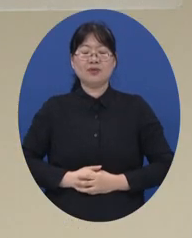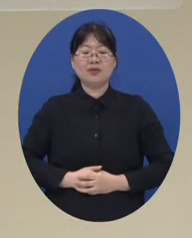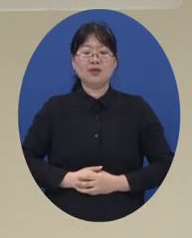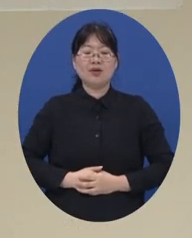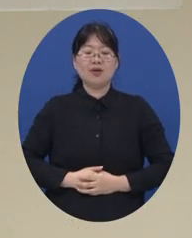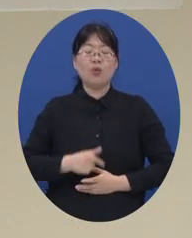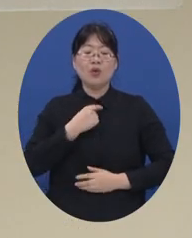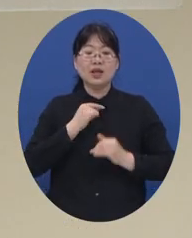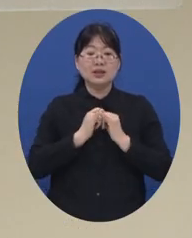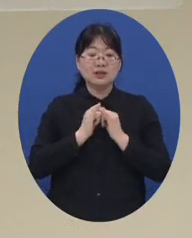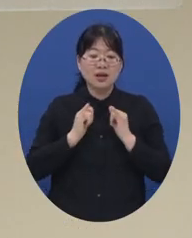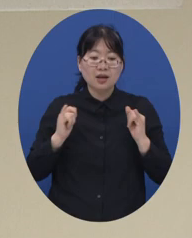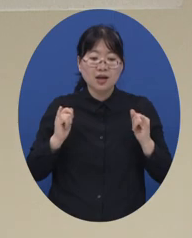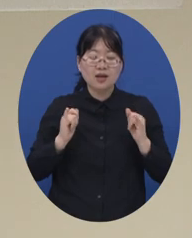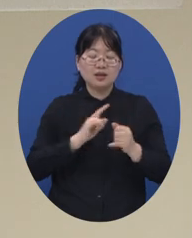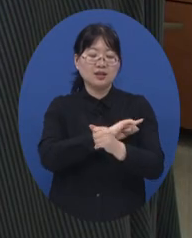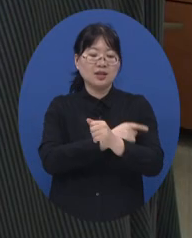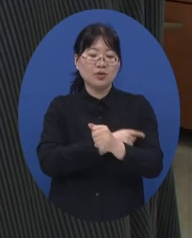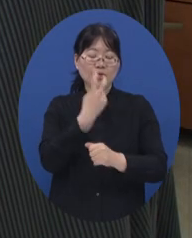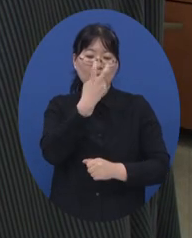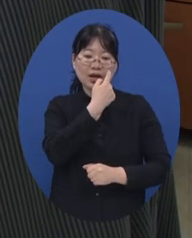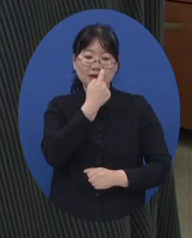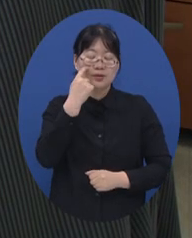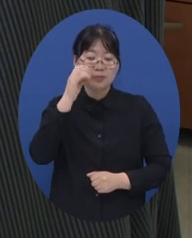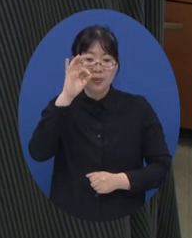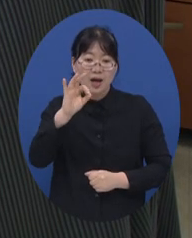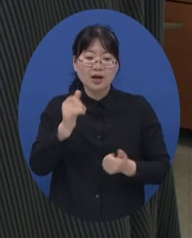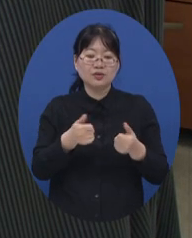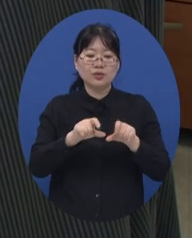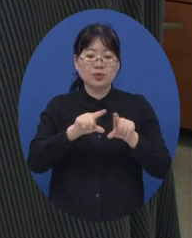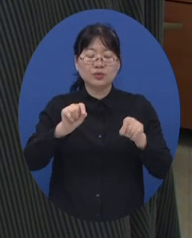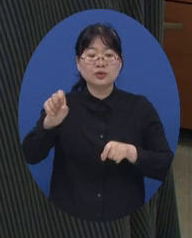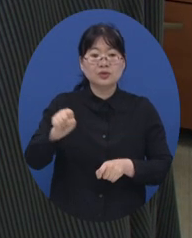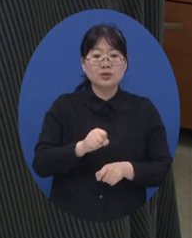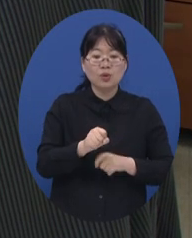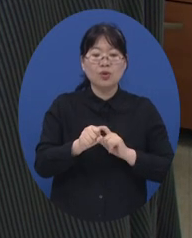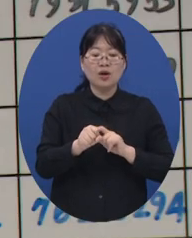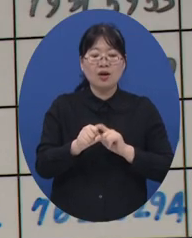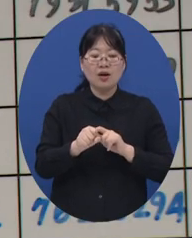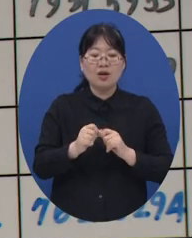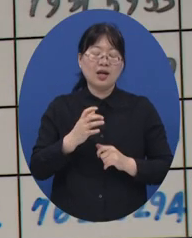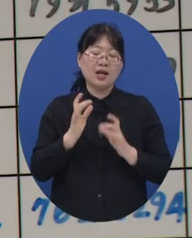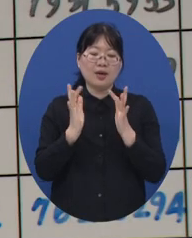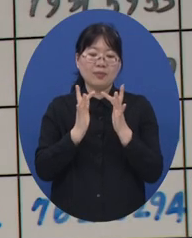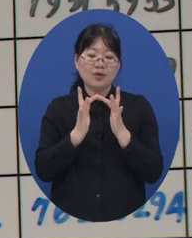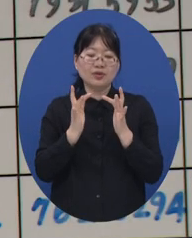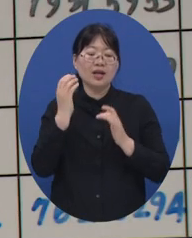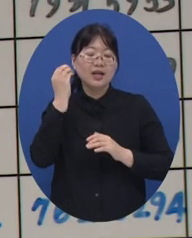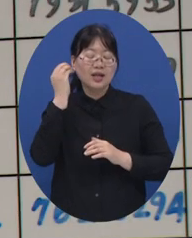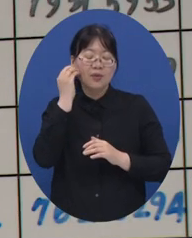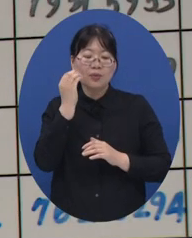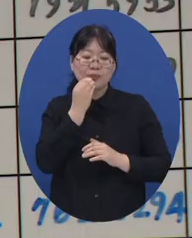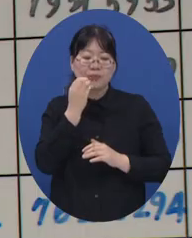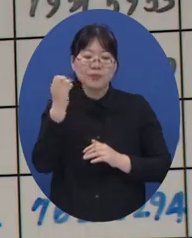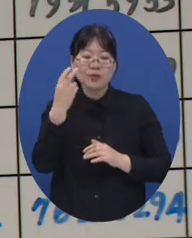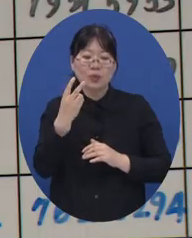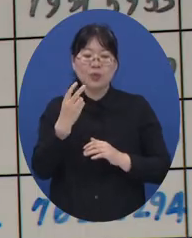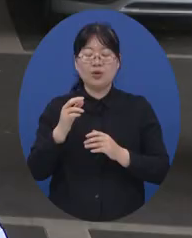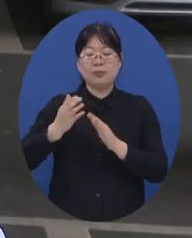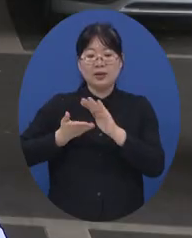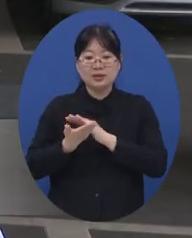국가보훈대상자는 자격 확인을 할 수 있는 등록증 s 참하고 행복하세요 홈페이지나 팩스 방문을 통해 신청하면